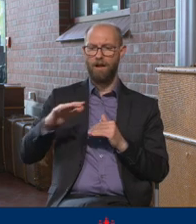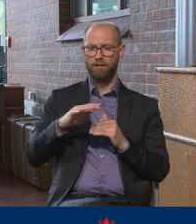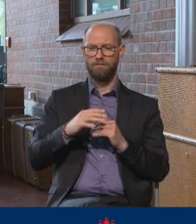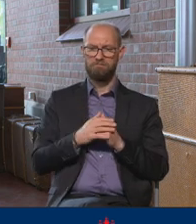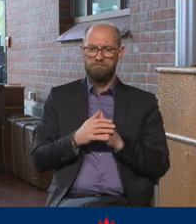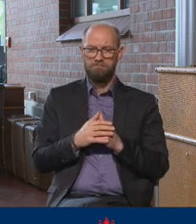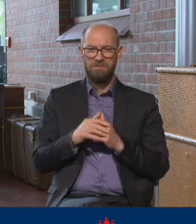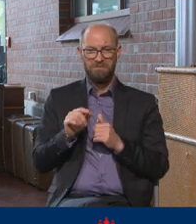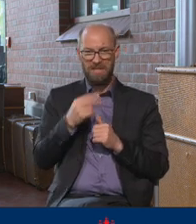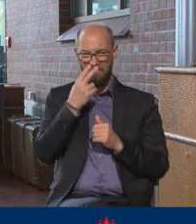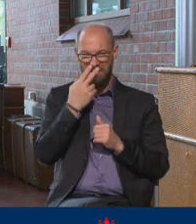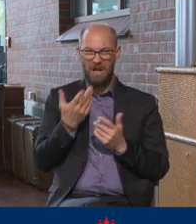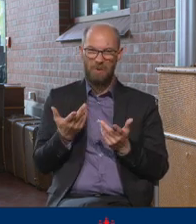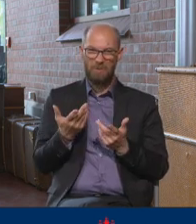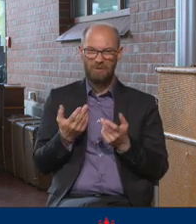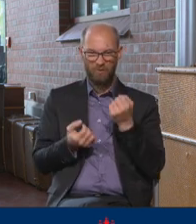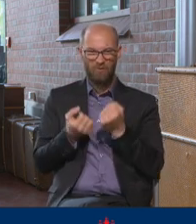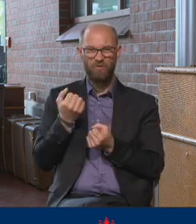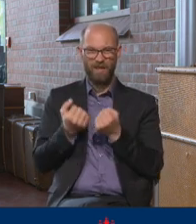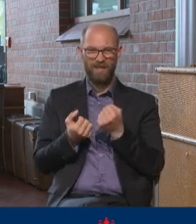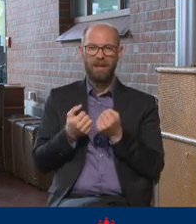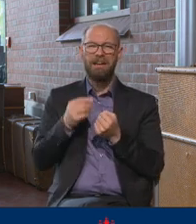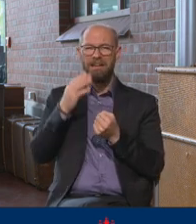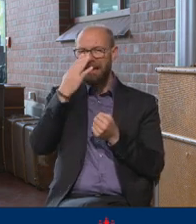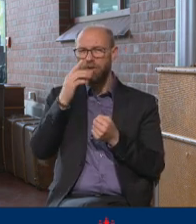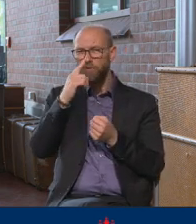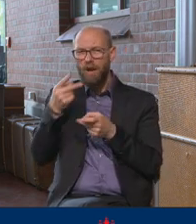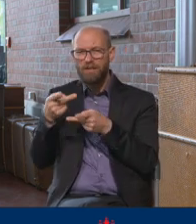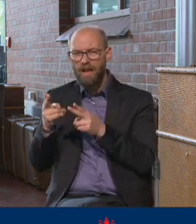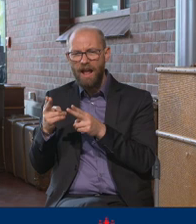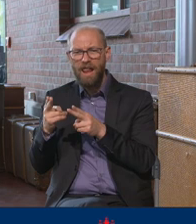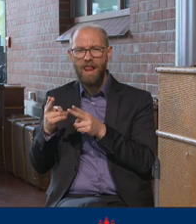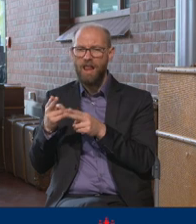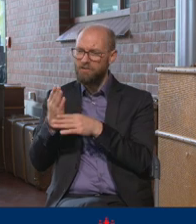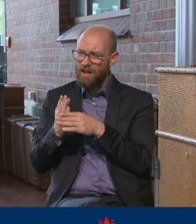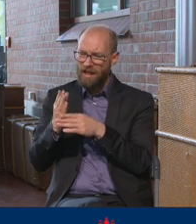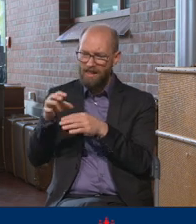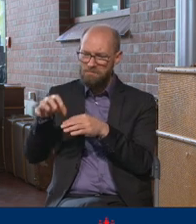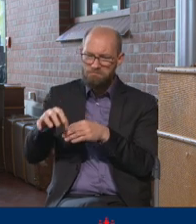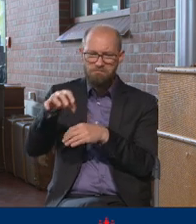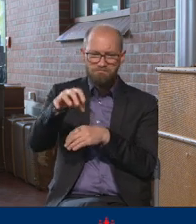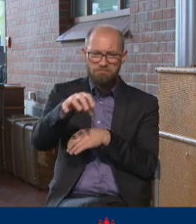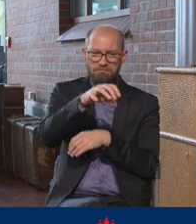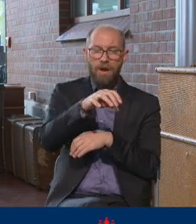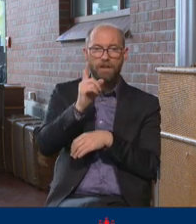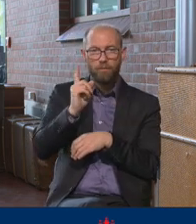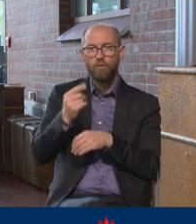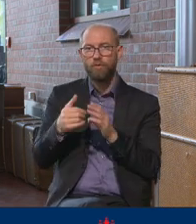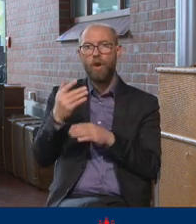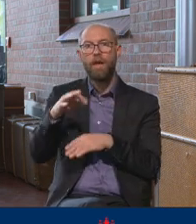aussieht man sieht fragmente man kennt vielleicht fragmente es gilt den wildpark zu entdecken